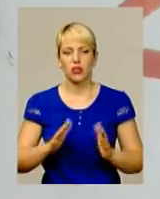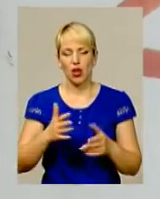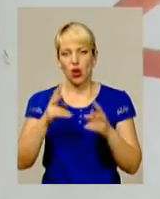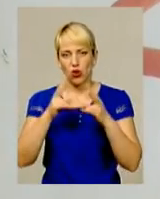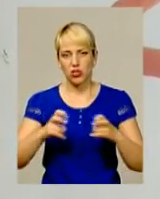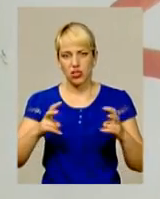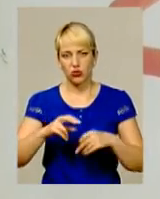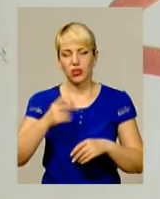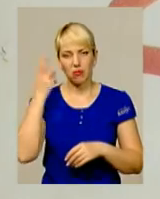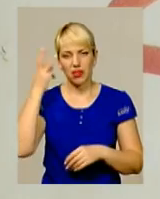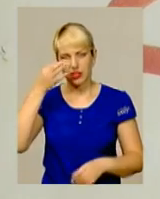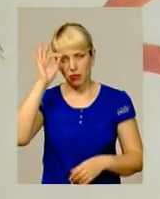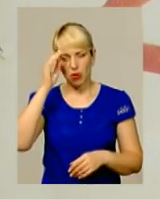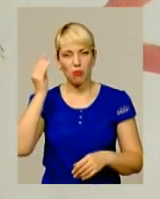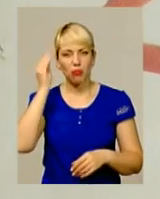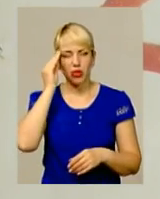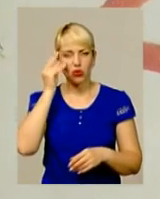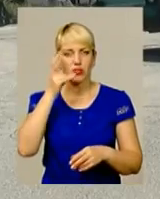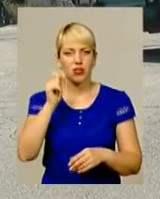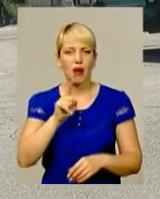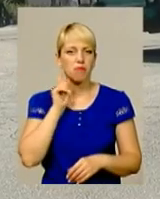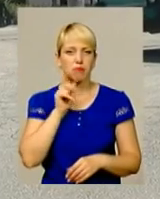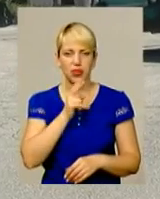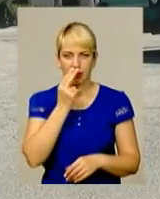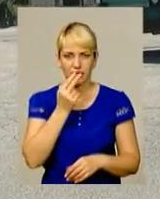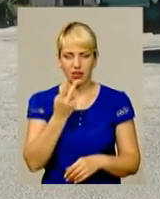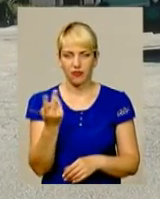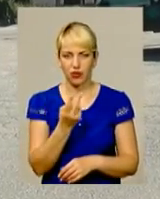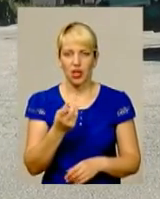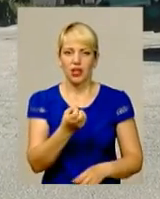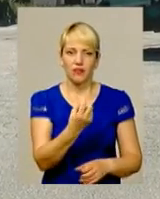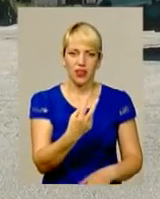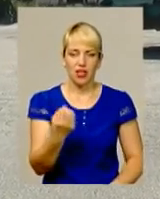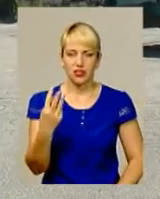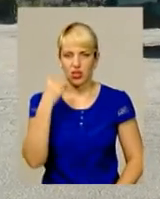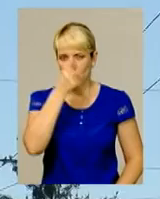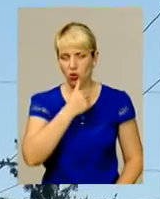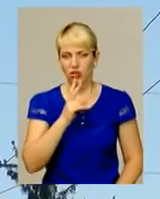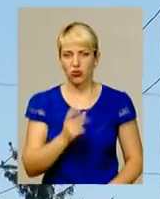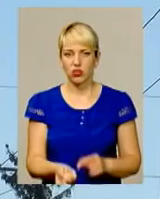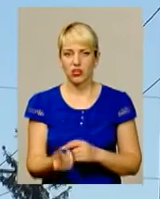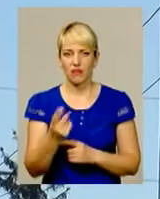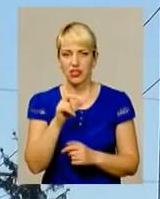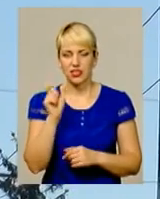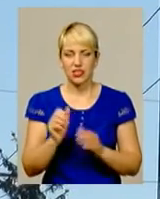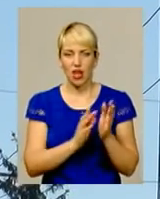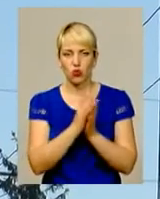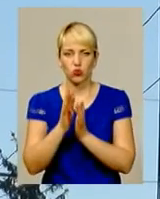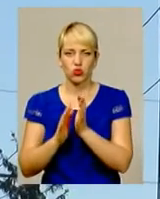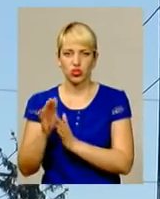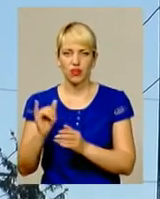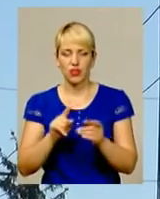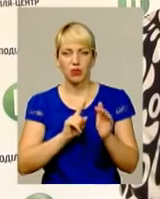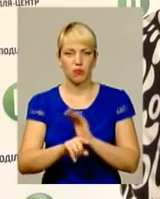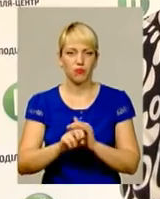відділі поліції. Підозра впала на підлітків. Свідки бачили хлопців 12-13 років, котрі з'явилися з-за кущів та хутко